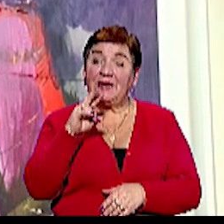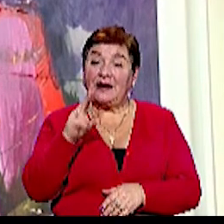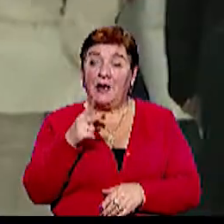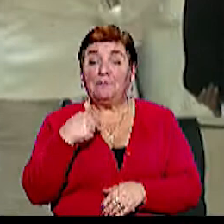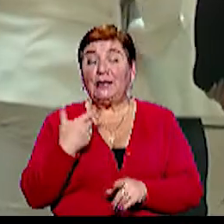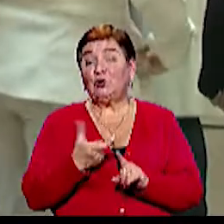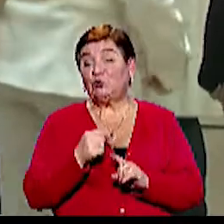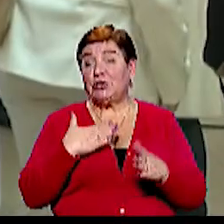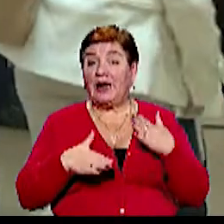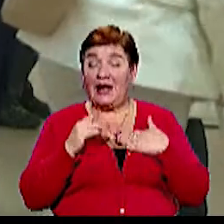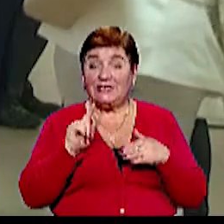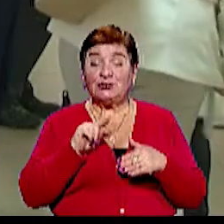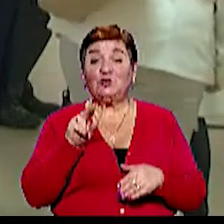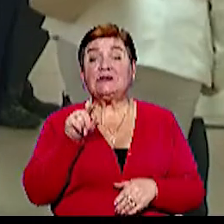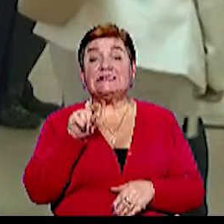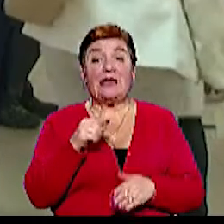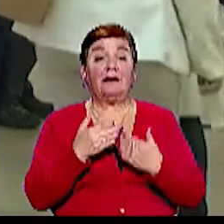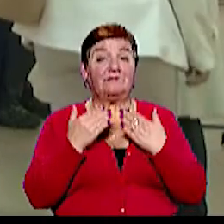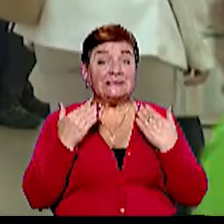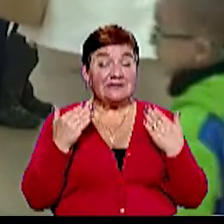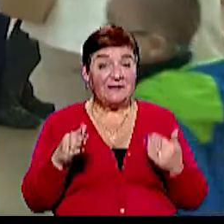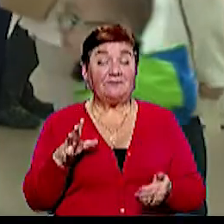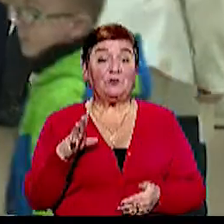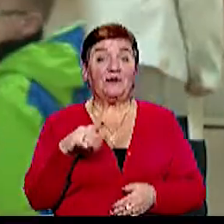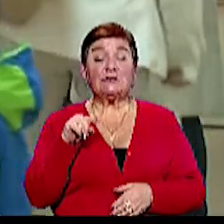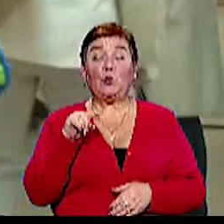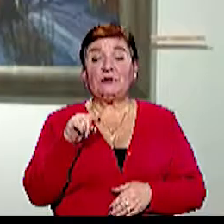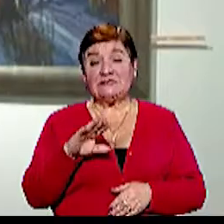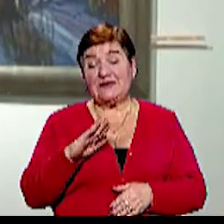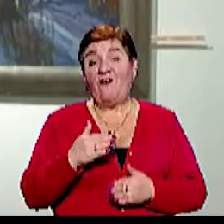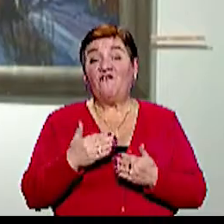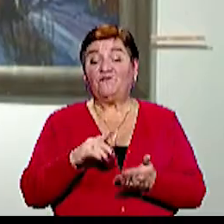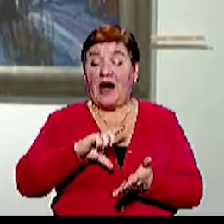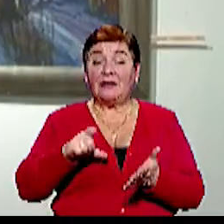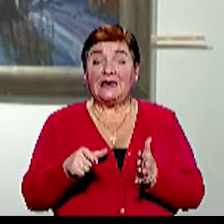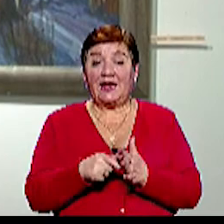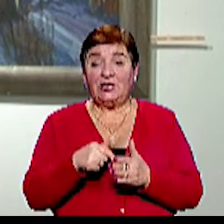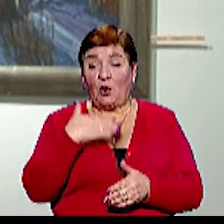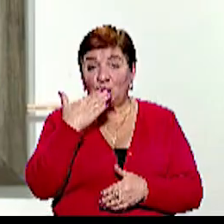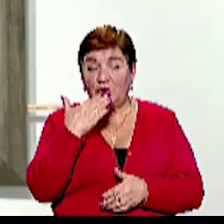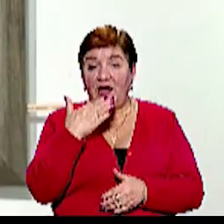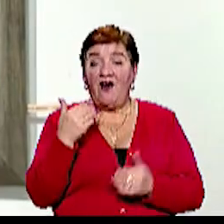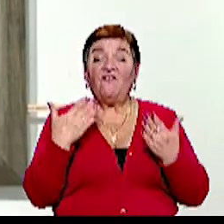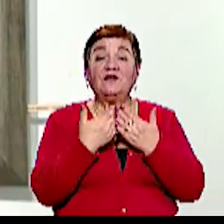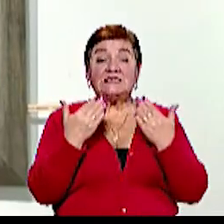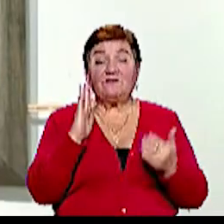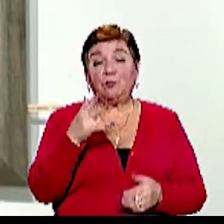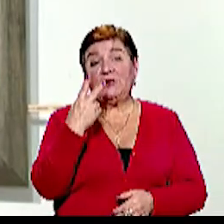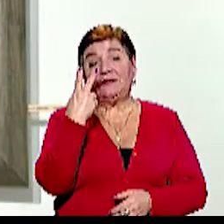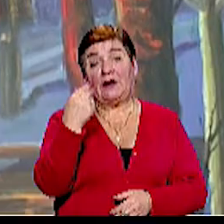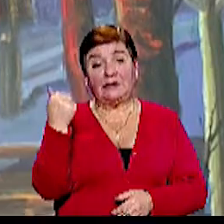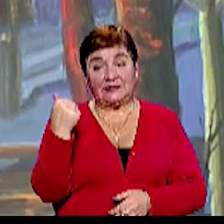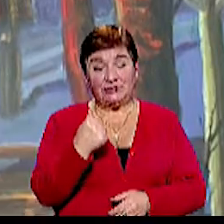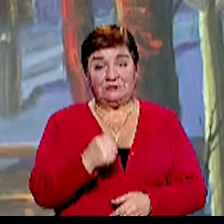раді, що ця виставка відбувається іменно у нас в галереї Ужгород. Виставка триватиме 2 тижні. Мар'яна Липа,